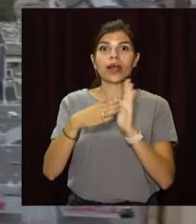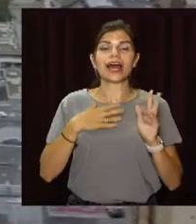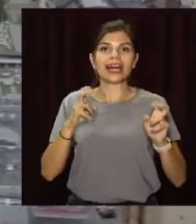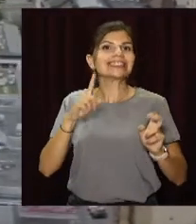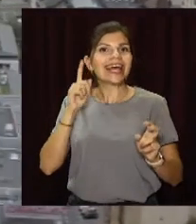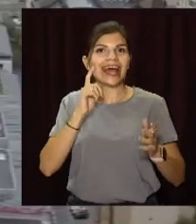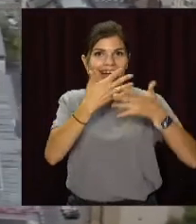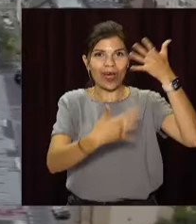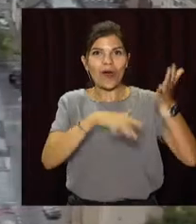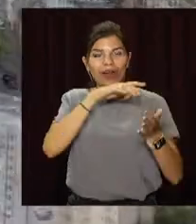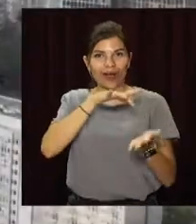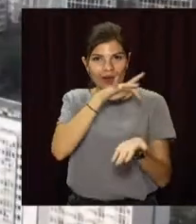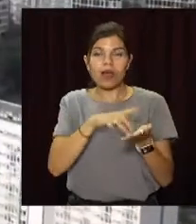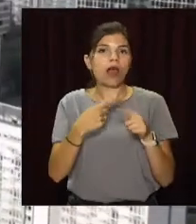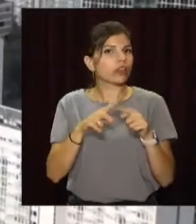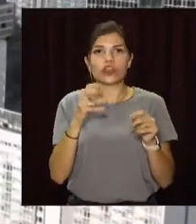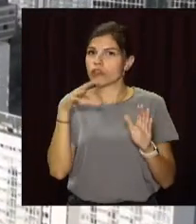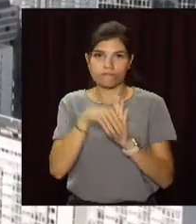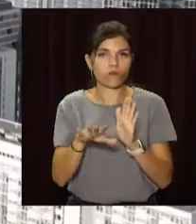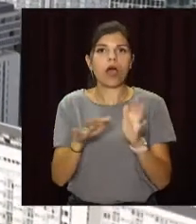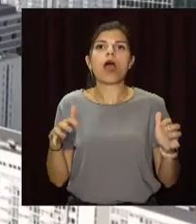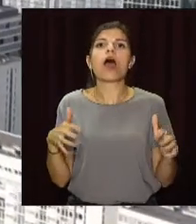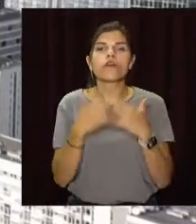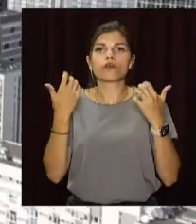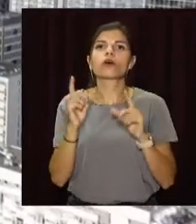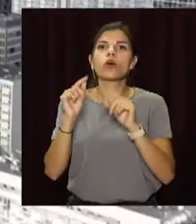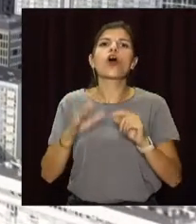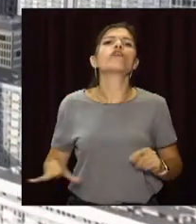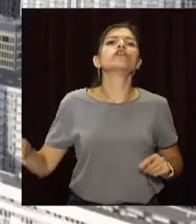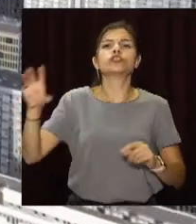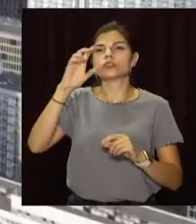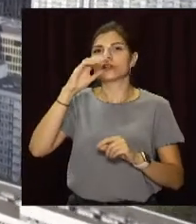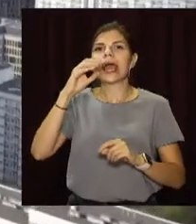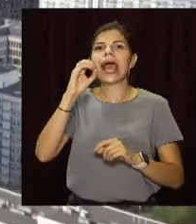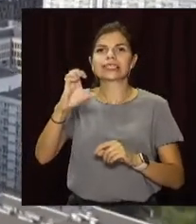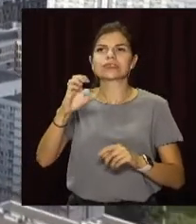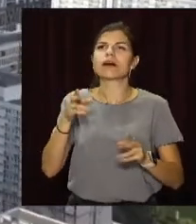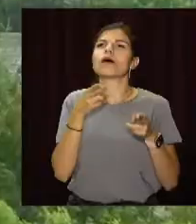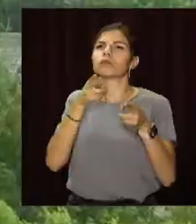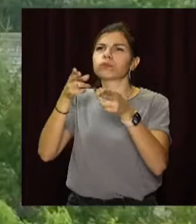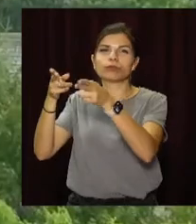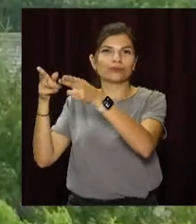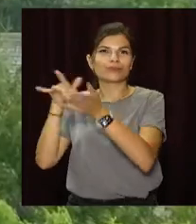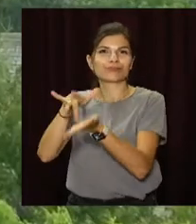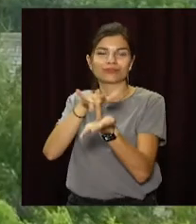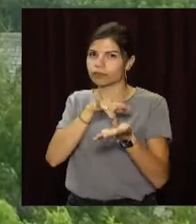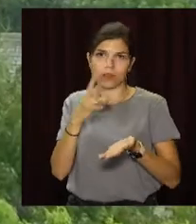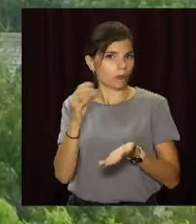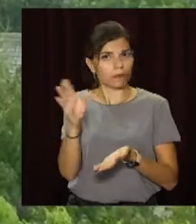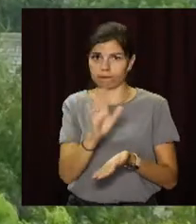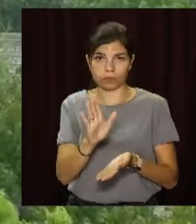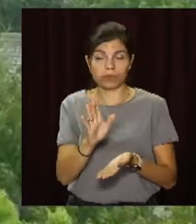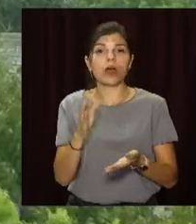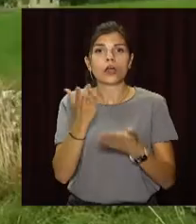зеленого переліку не означає автоматичної можливості в'їзду на територію всіх держав-членів ЄС. Рішення Ради ЄС носить